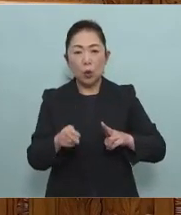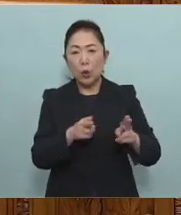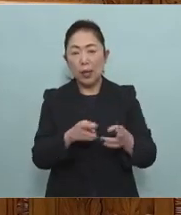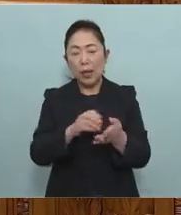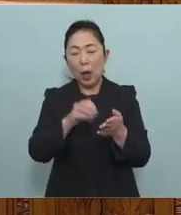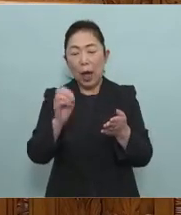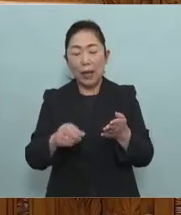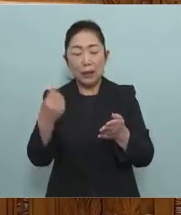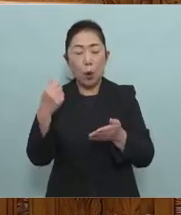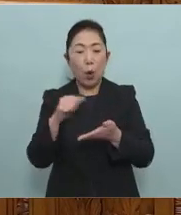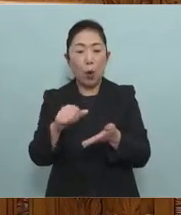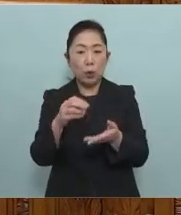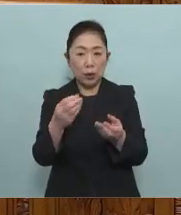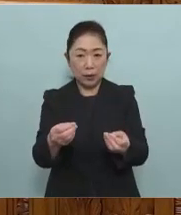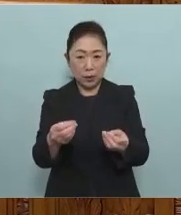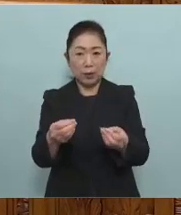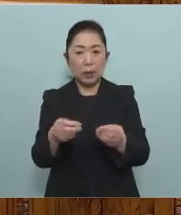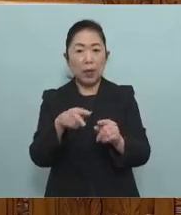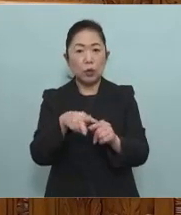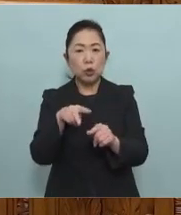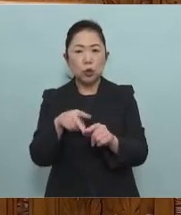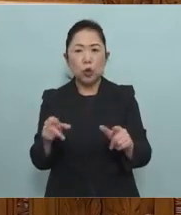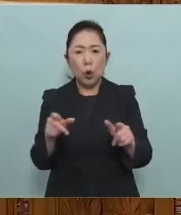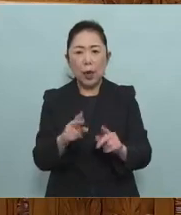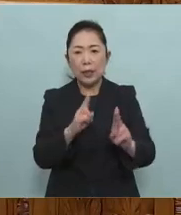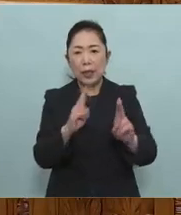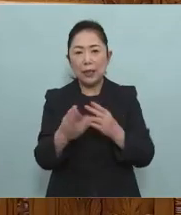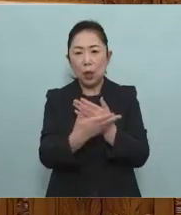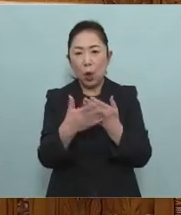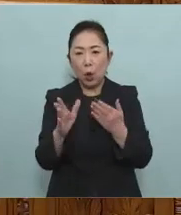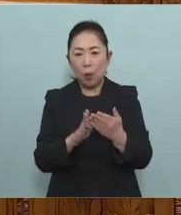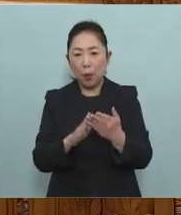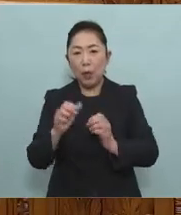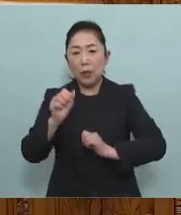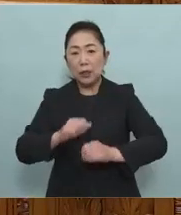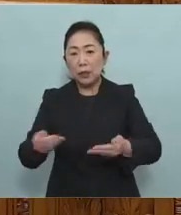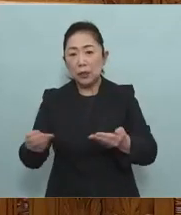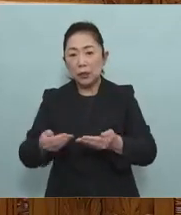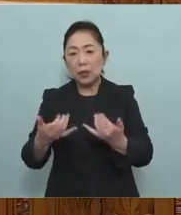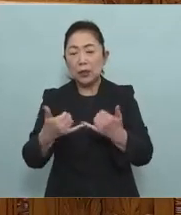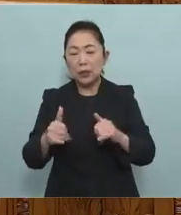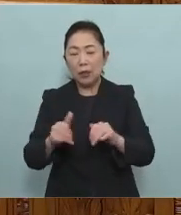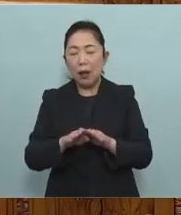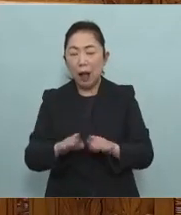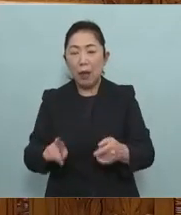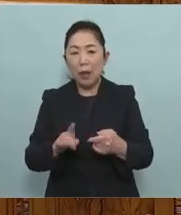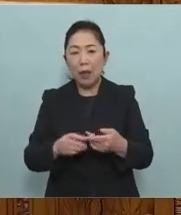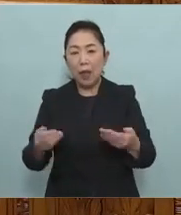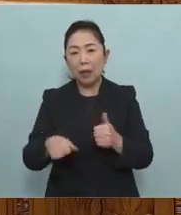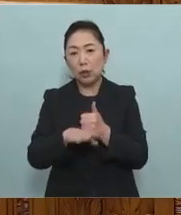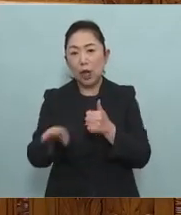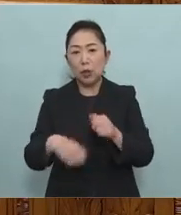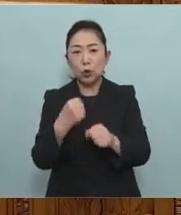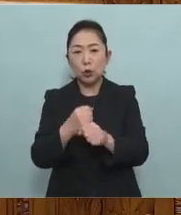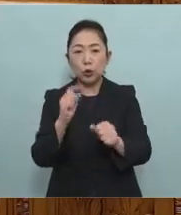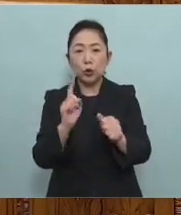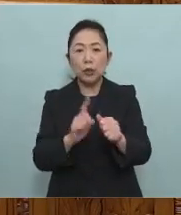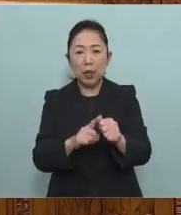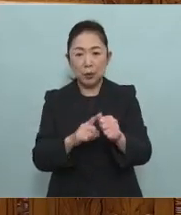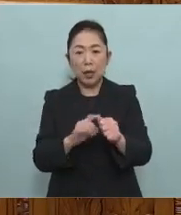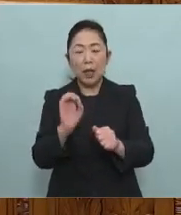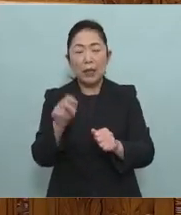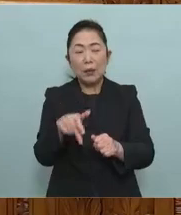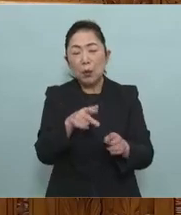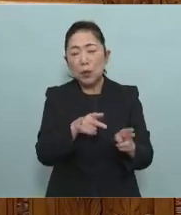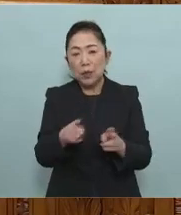。この際、中小零細企業を守り、フリーランスの方々が安定的に働ける環境を作るためにも、インボイ